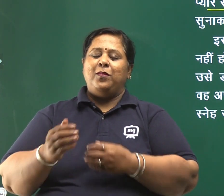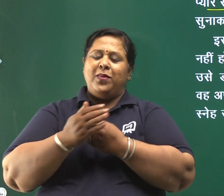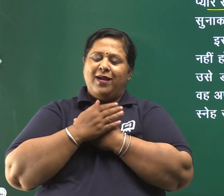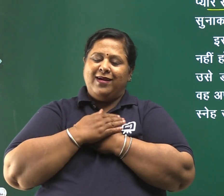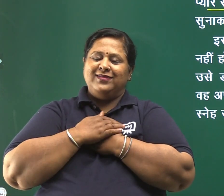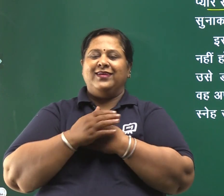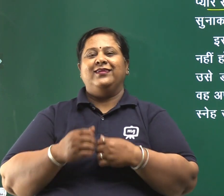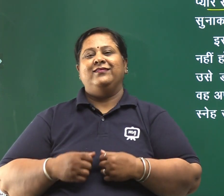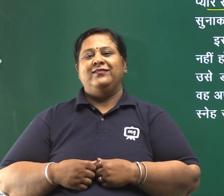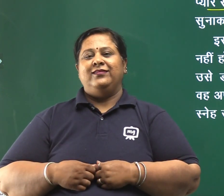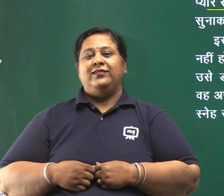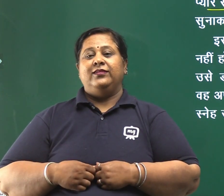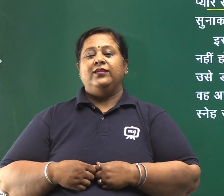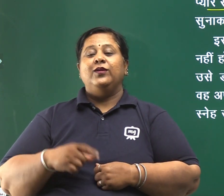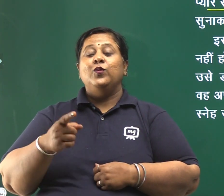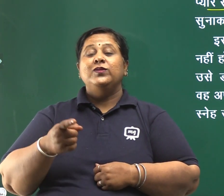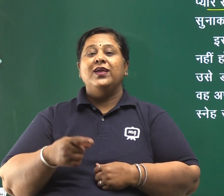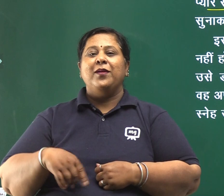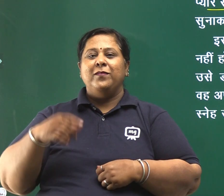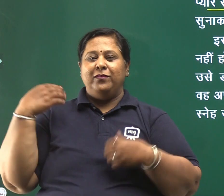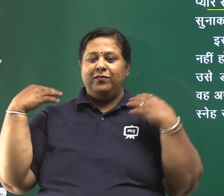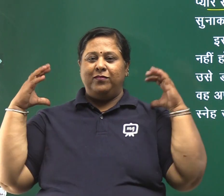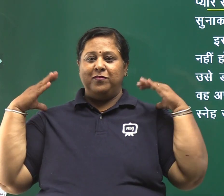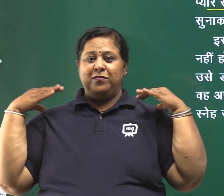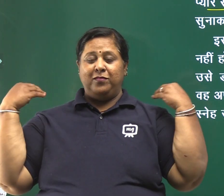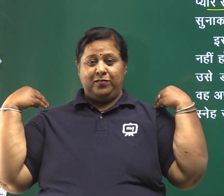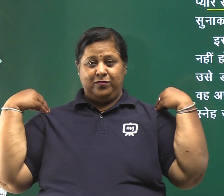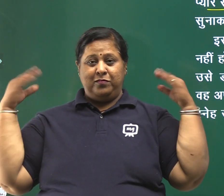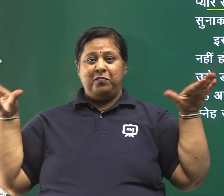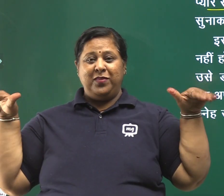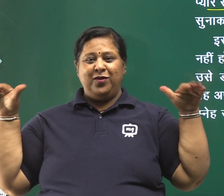से उसे परियों की